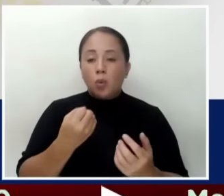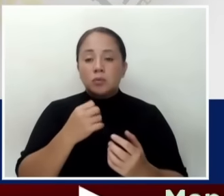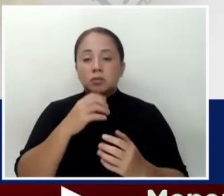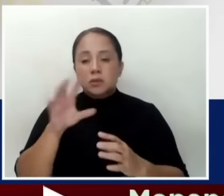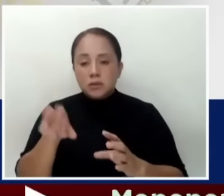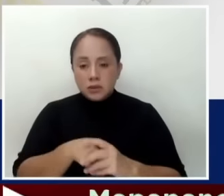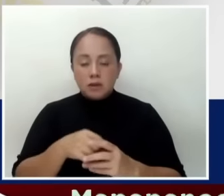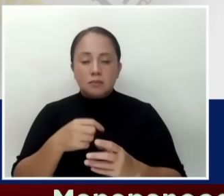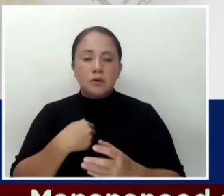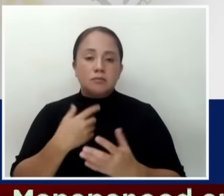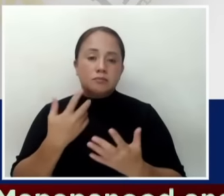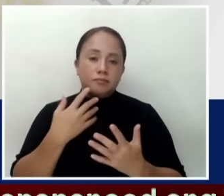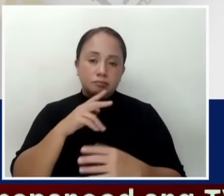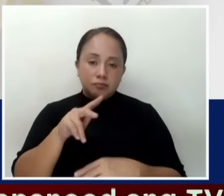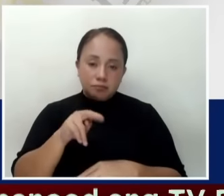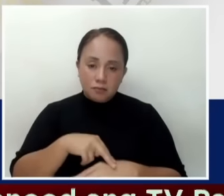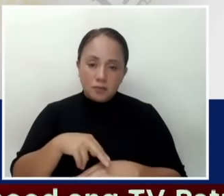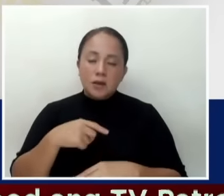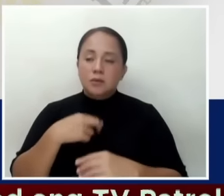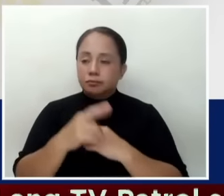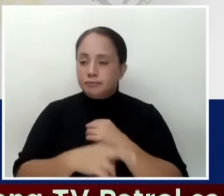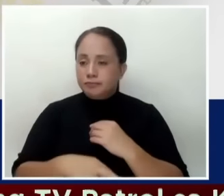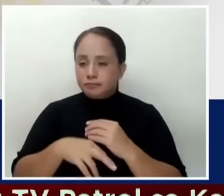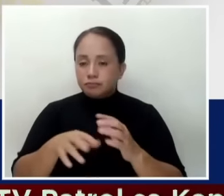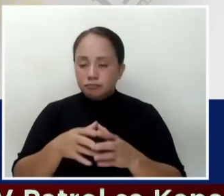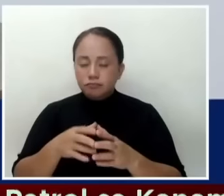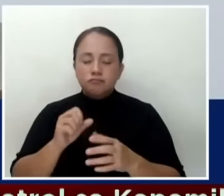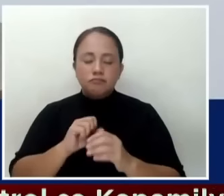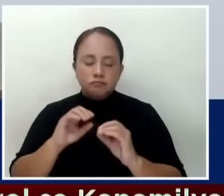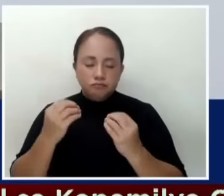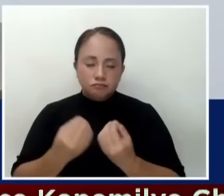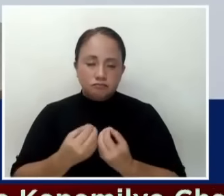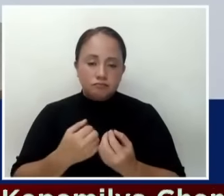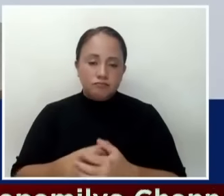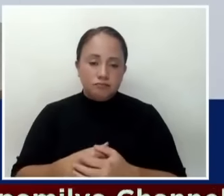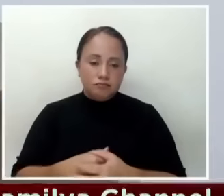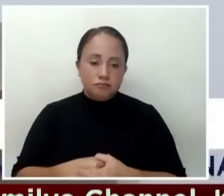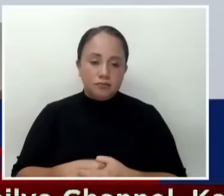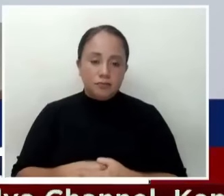mga pambansa at regional na partido at organisasyon. Dahil